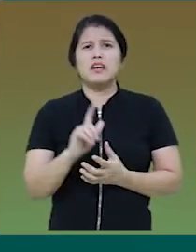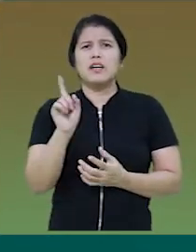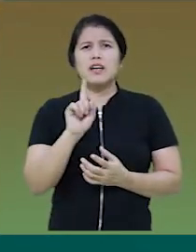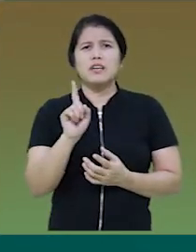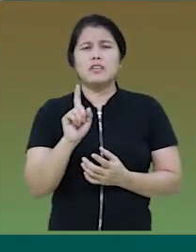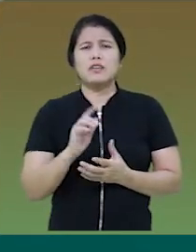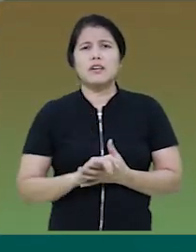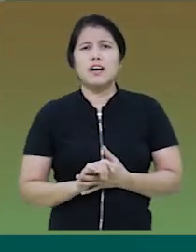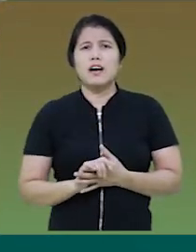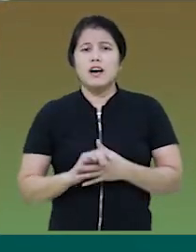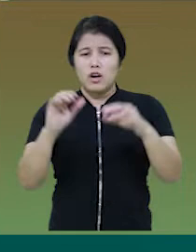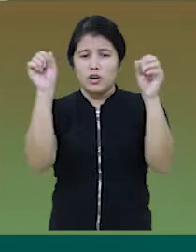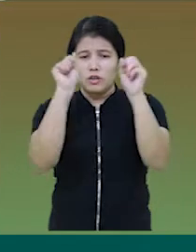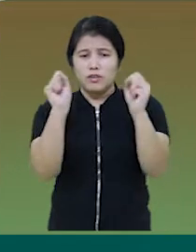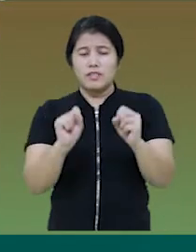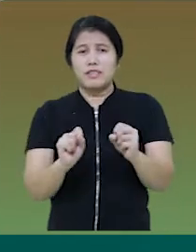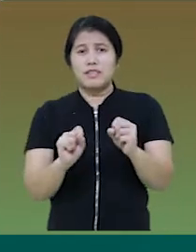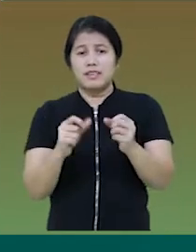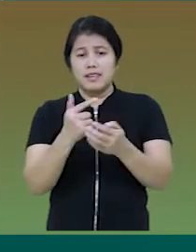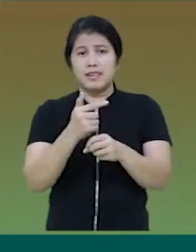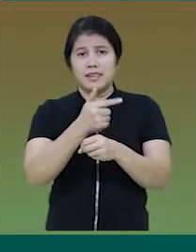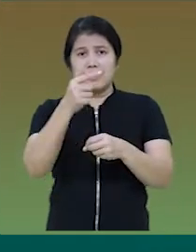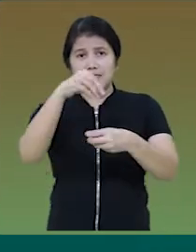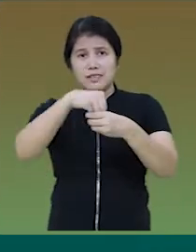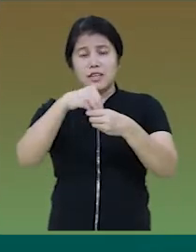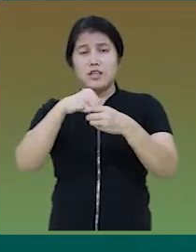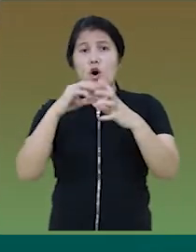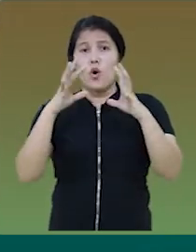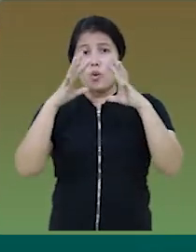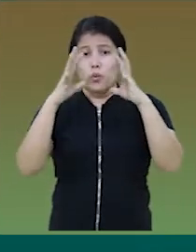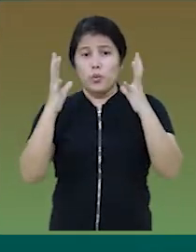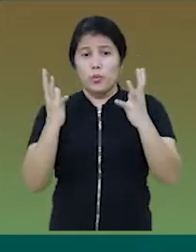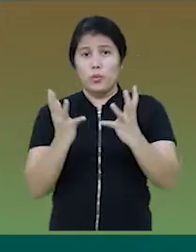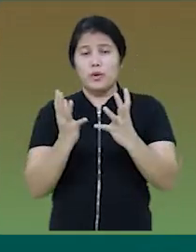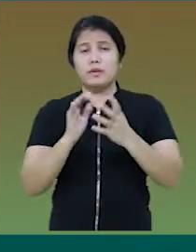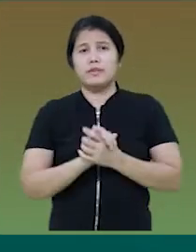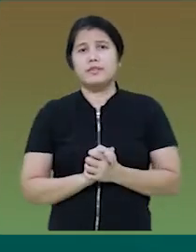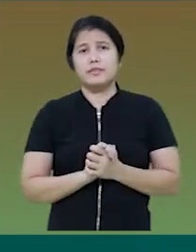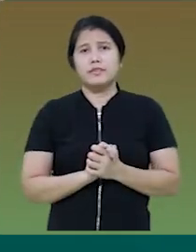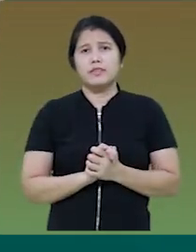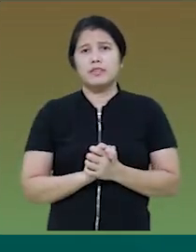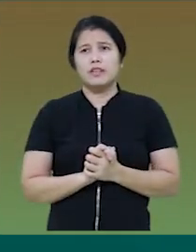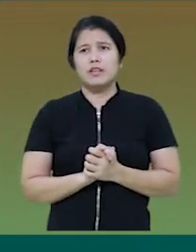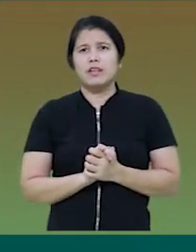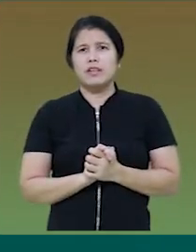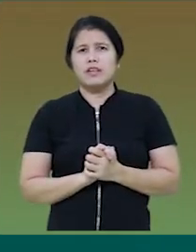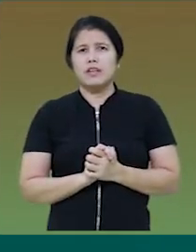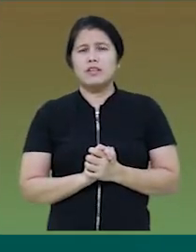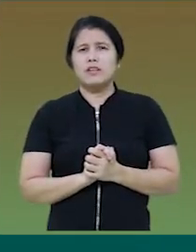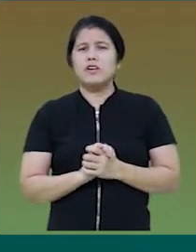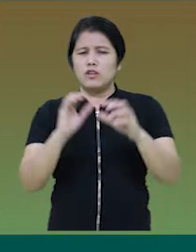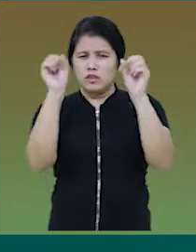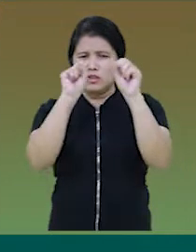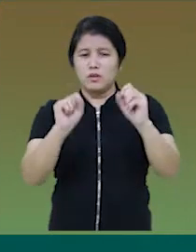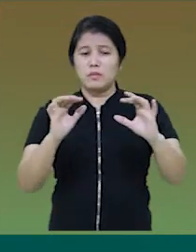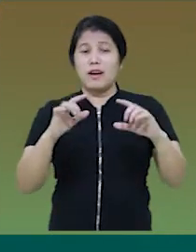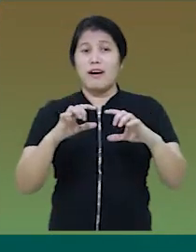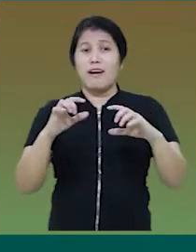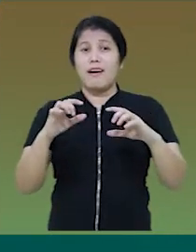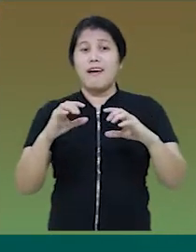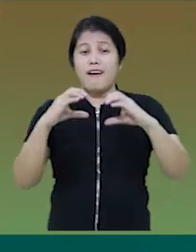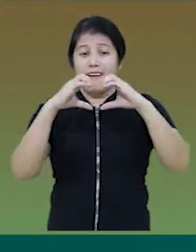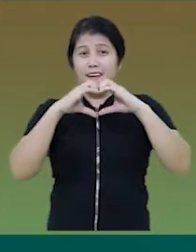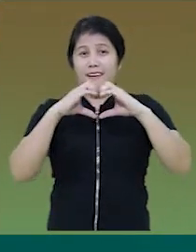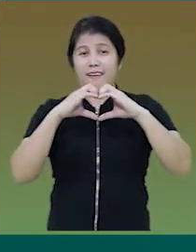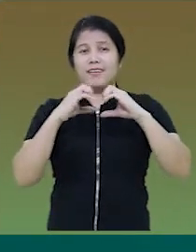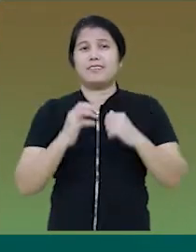Ano kaya ang hugis ng gas na nasa loob ng lobo? Madali lang yan, teacher. Hugis puso ang lobo, kaya hugis puso